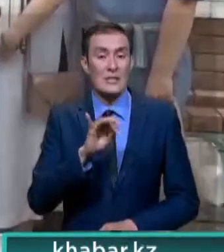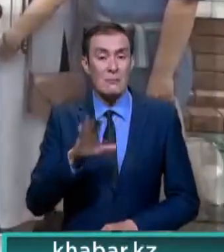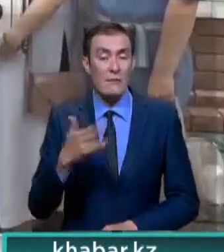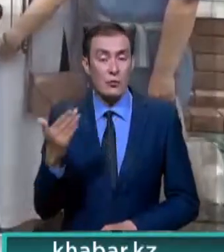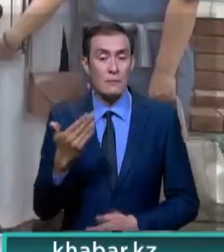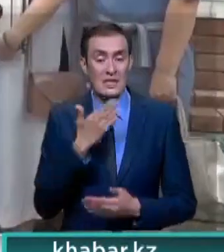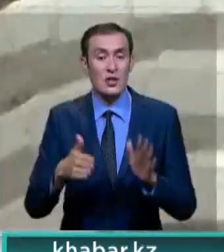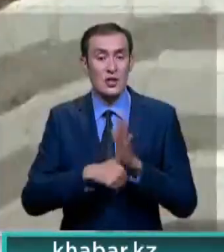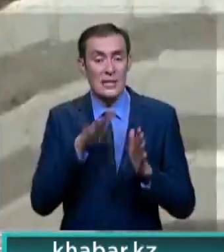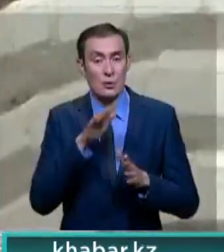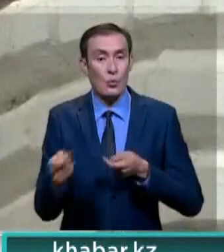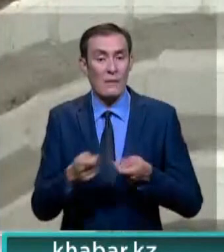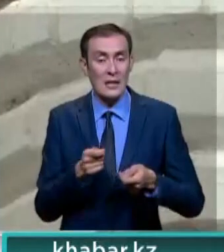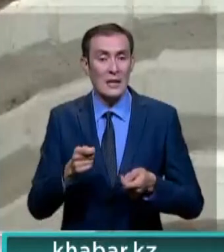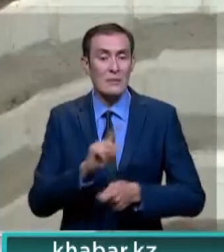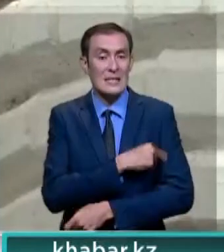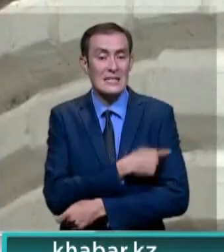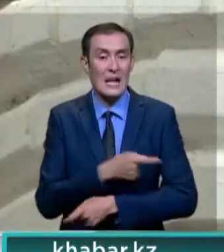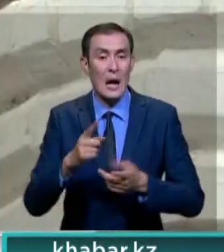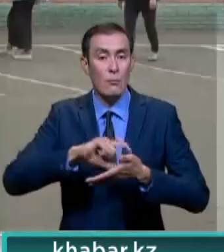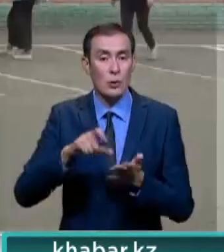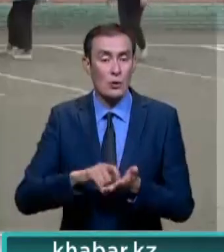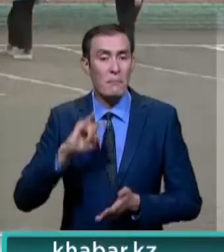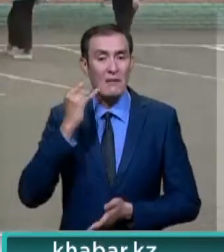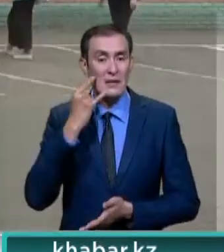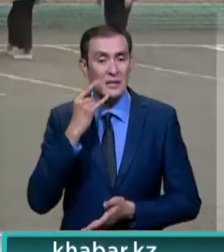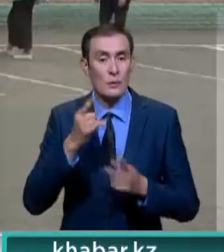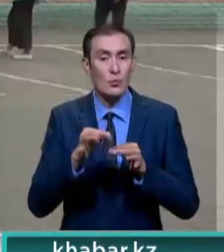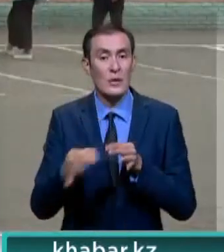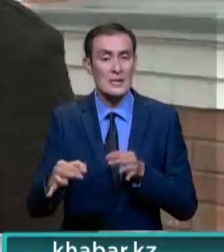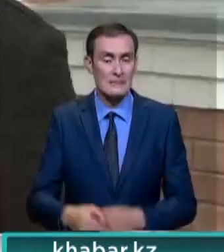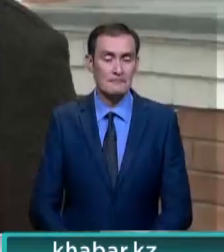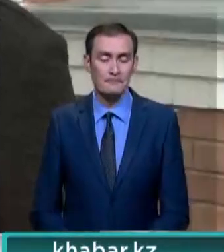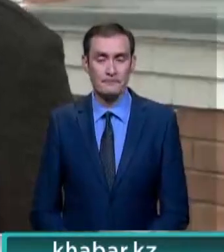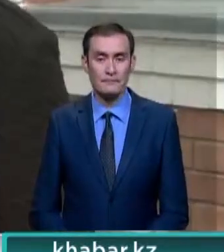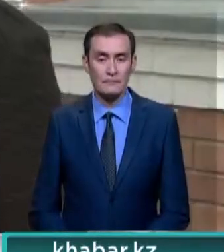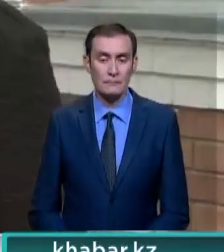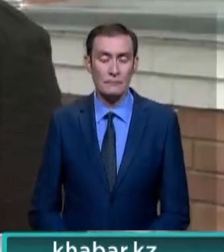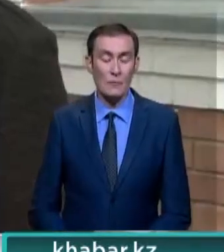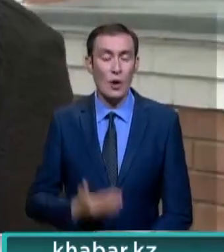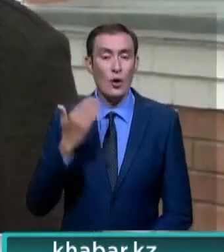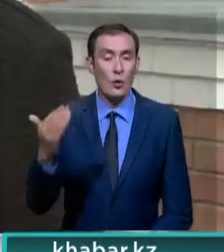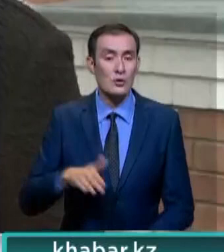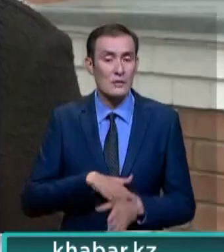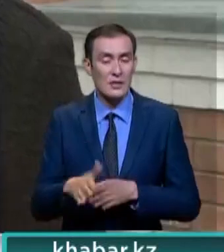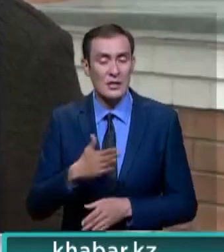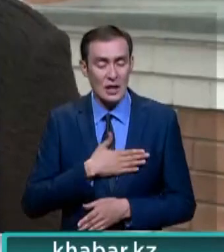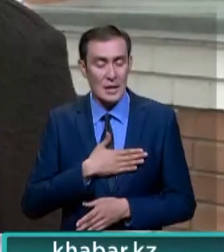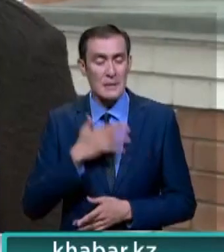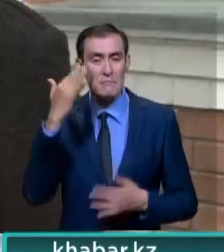6 лет он руководил медицинской амбулаторией в Павлодарском уезде. У нас осуществилась наша